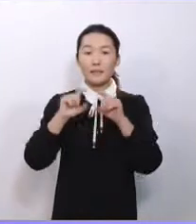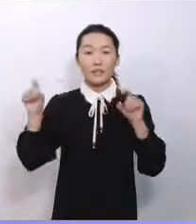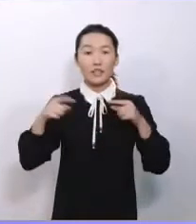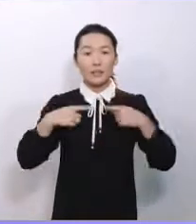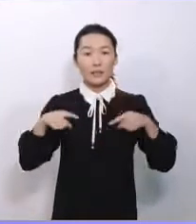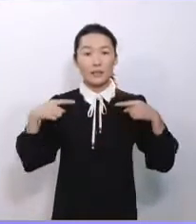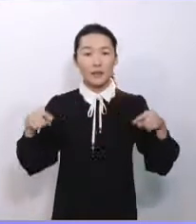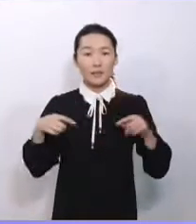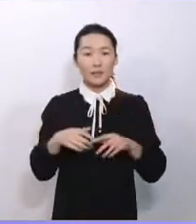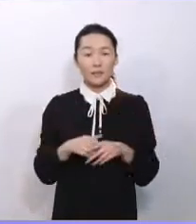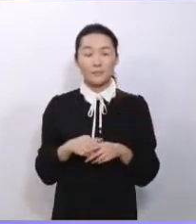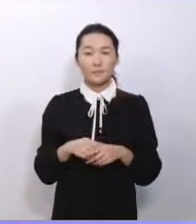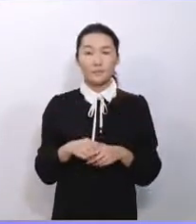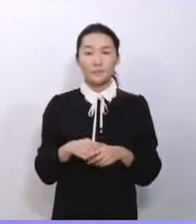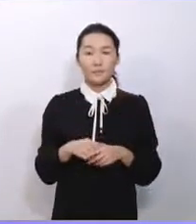разные.